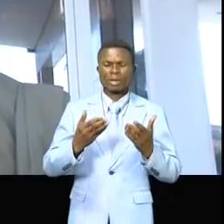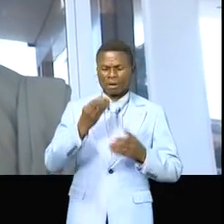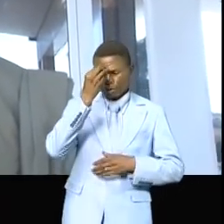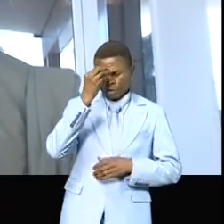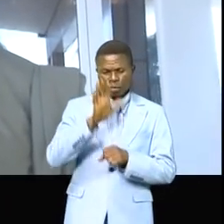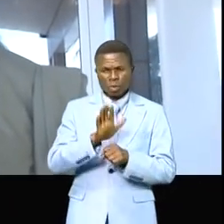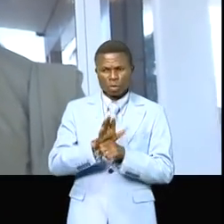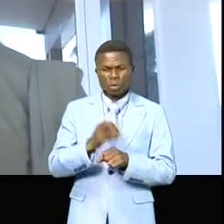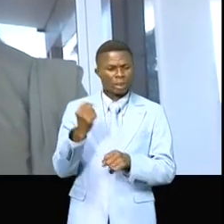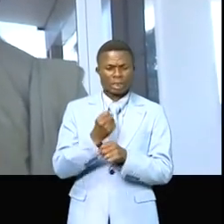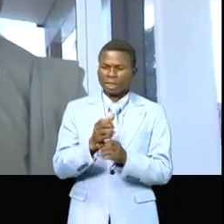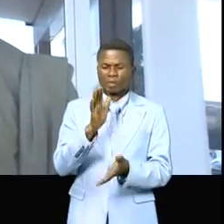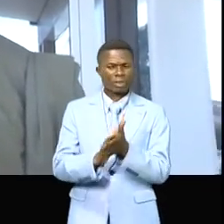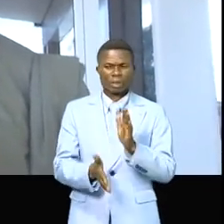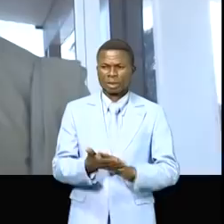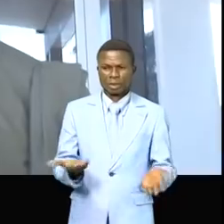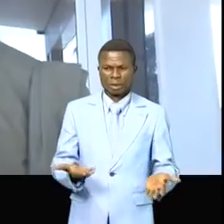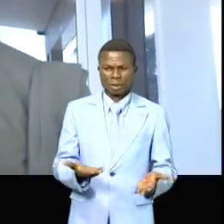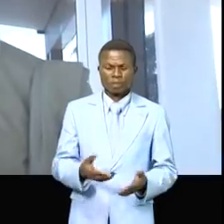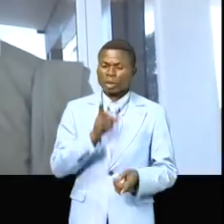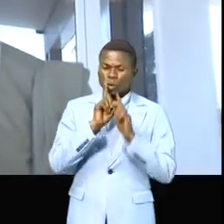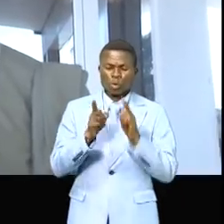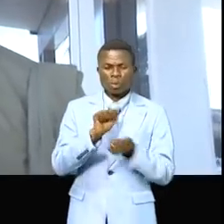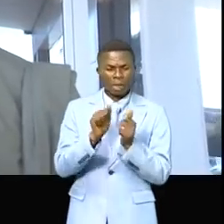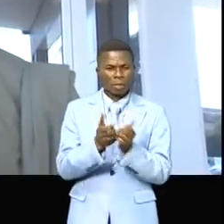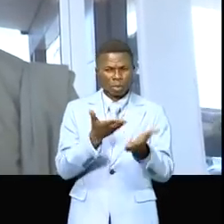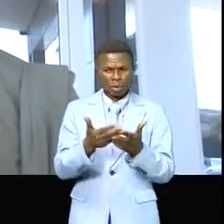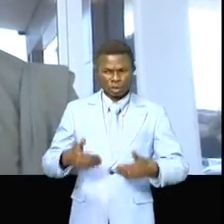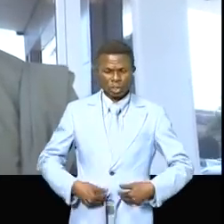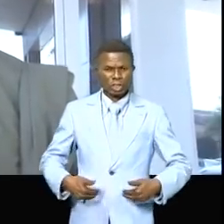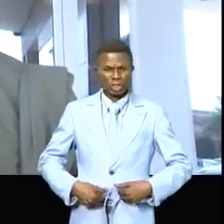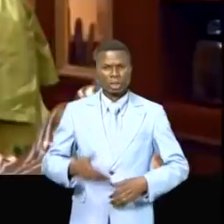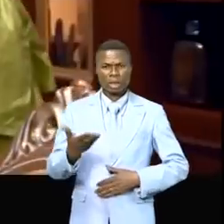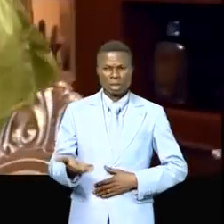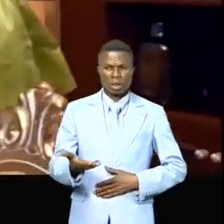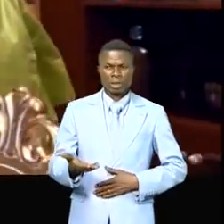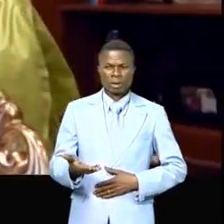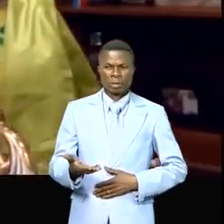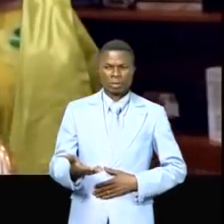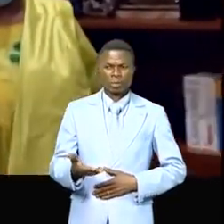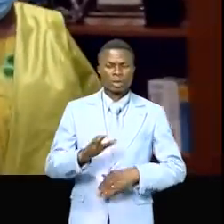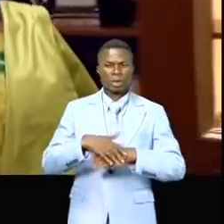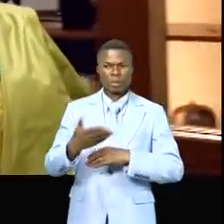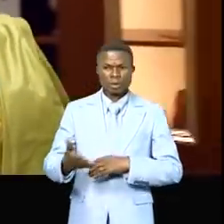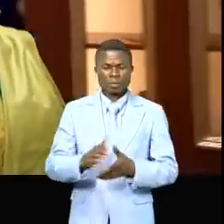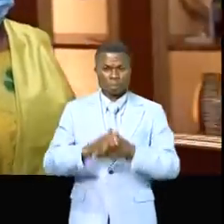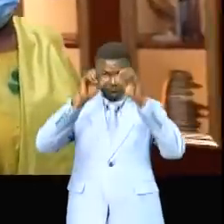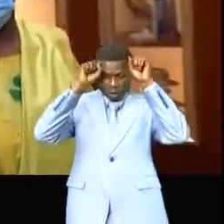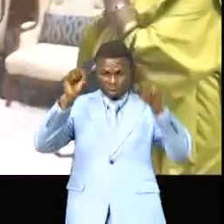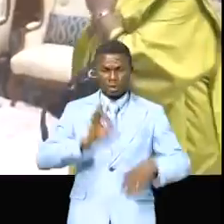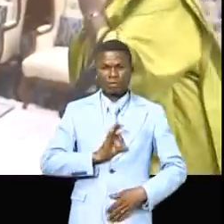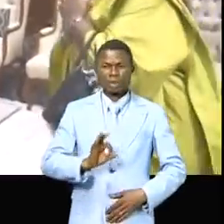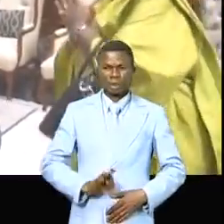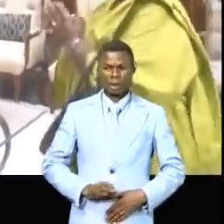des opportunités d'emploi. Donc nous avons abordé cette question de l'emploi de la jeunesse aussi. Juste après, le président de la